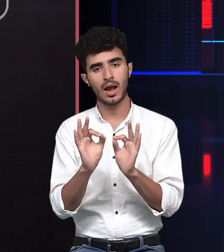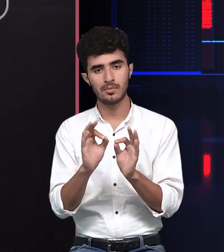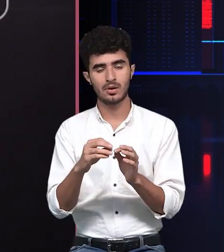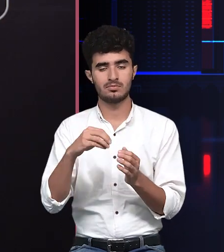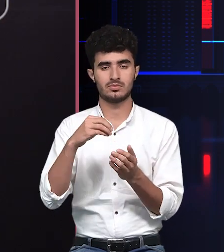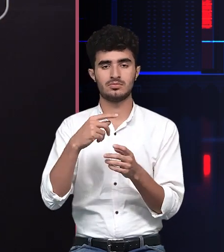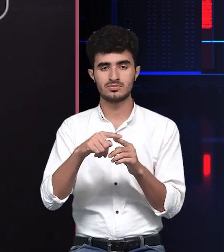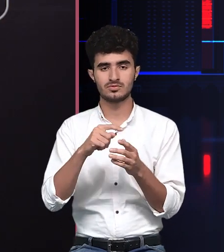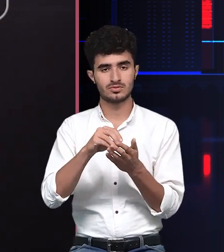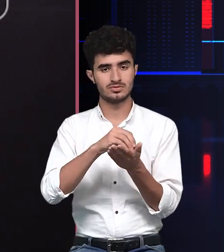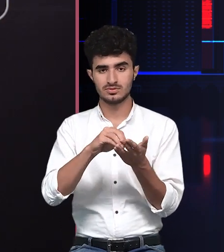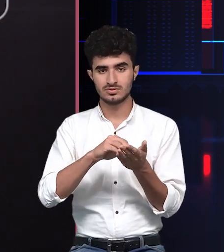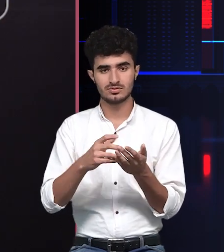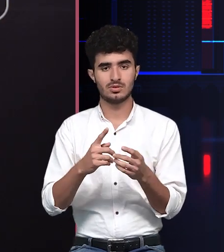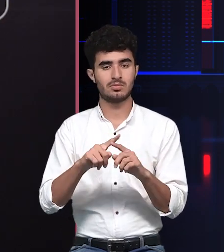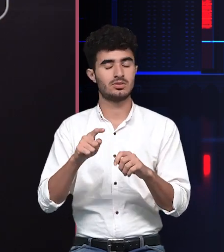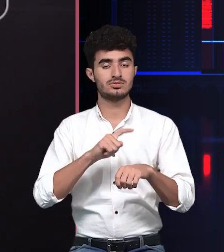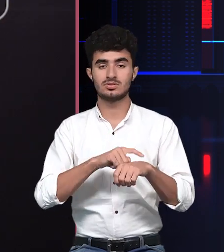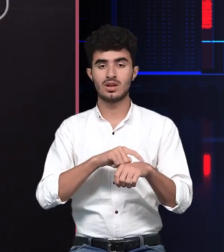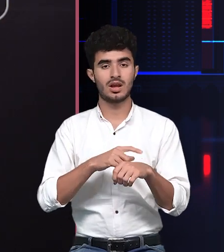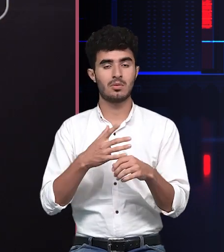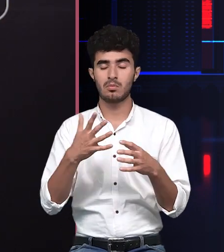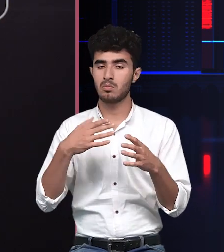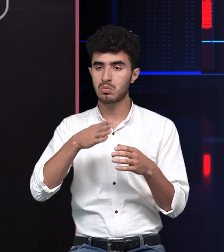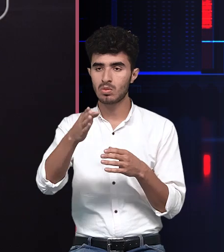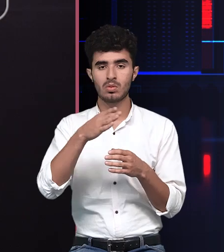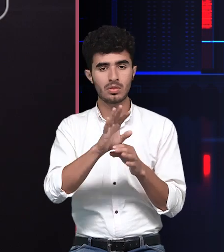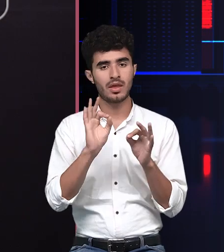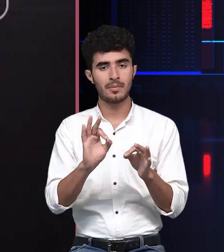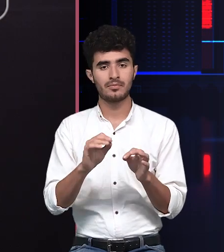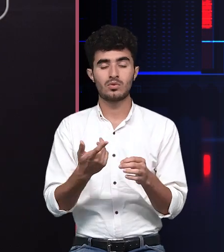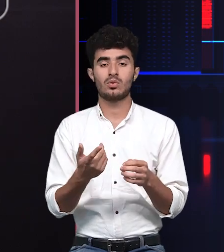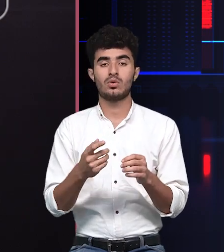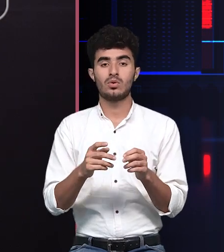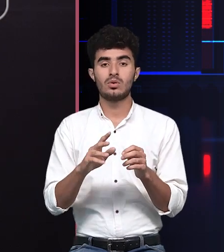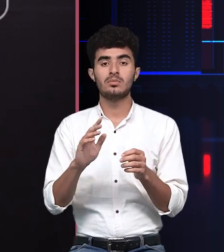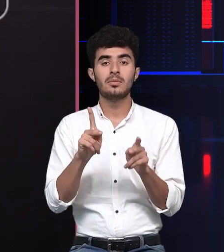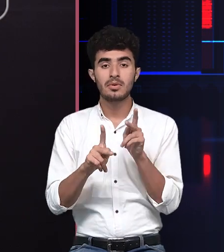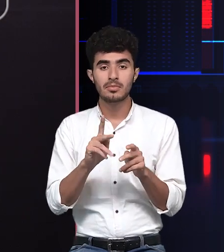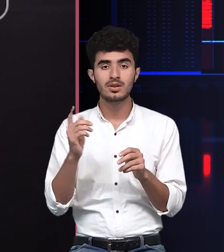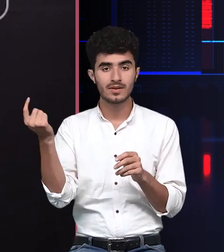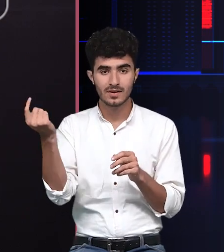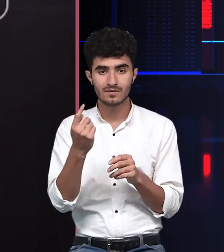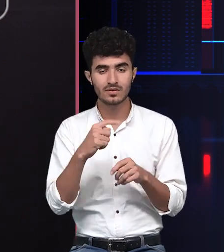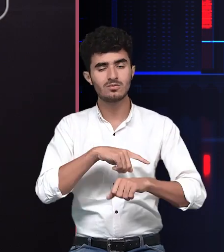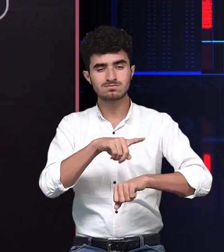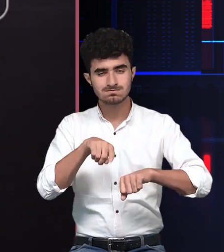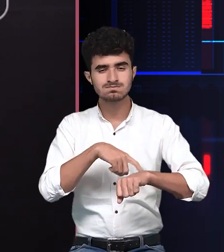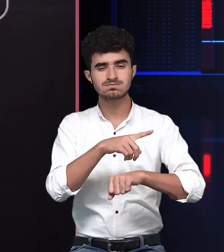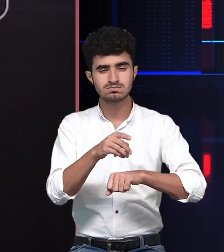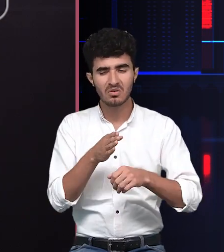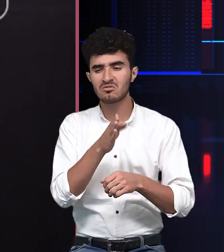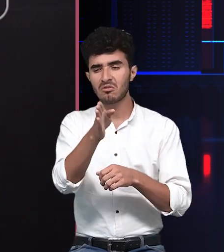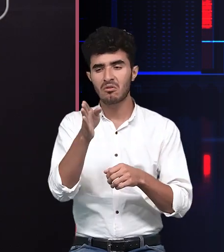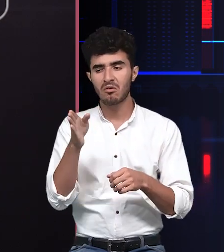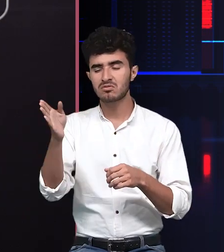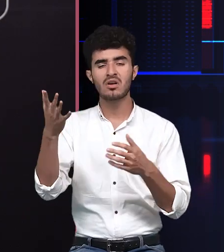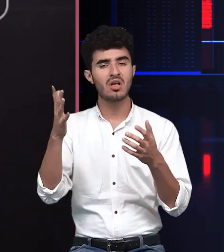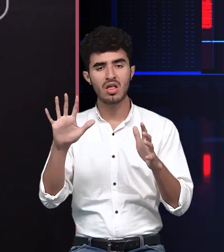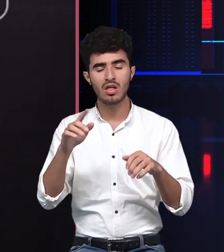का से लेके उनका इलाजगाह तक पहुँचना काफ़ी सालों के ऊपर मुश्तमिल एक सफ़र